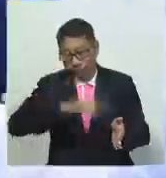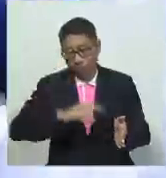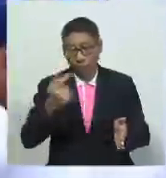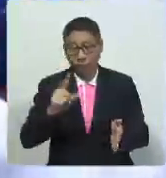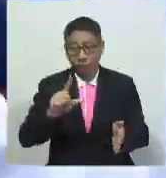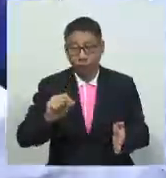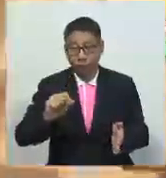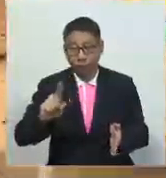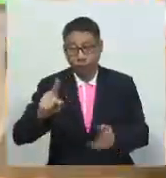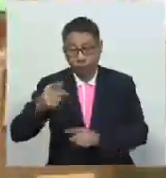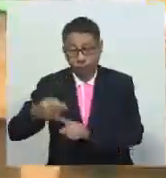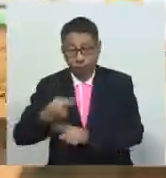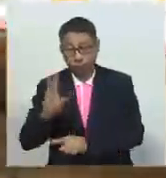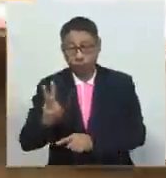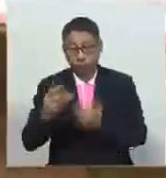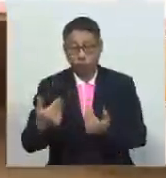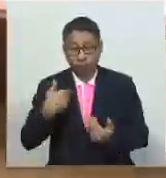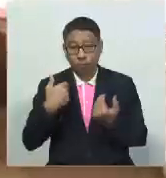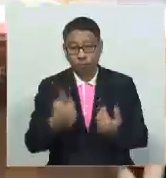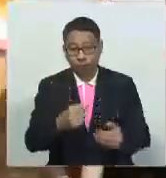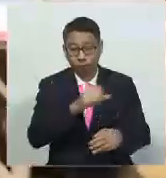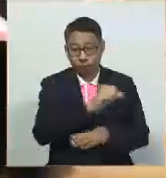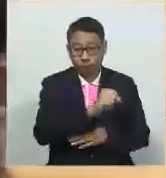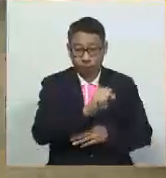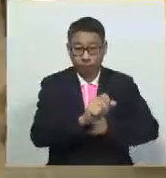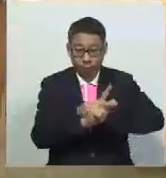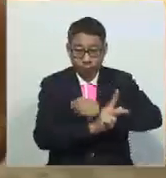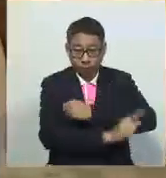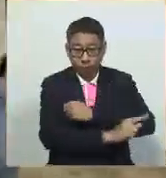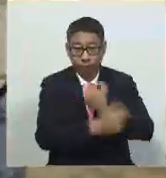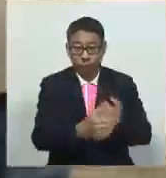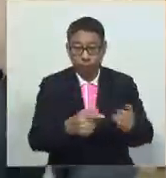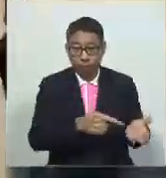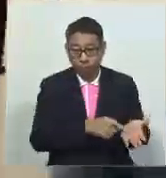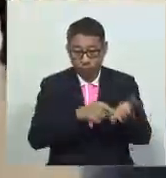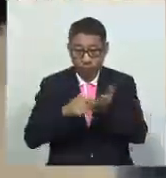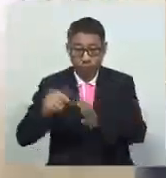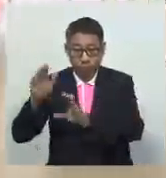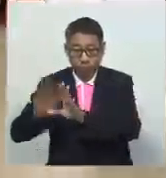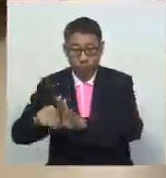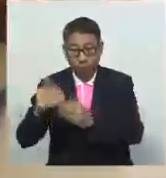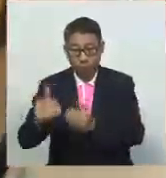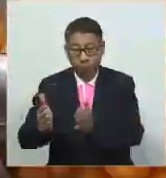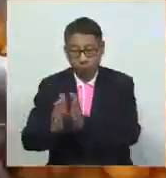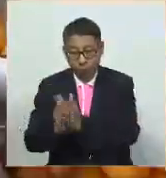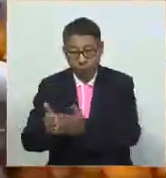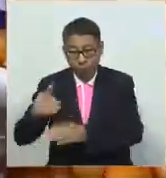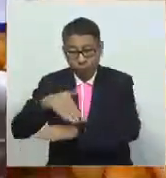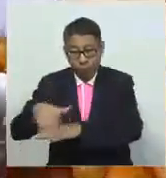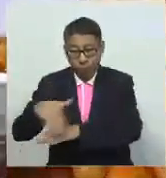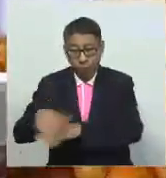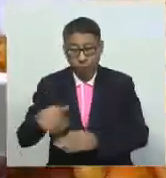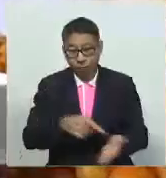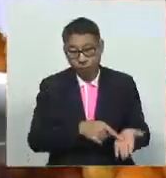มิถุนายนนี้ผู้สมัครส.ส.เขตเลือกตั้งทุกคนและพรรคการเมืองที่ส่งผู้สมัครส.ส.แบบบัญชีรายชื่อจะ